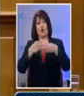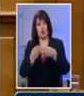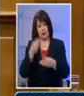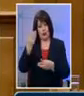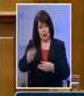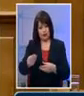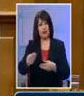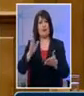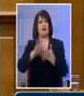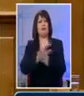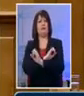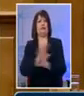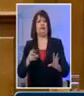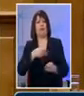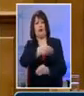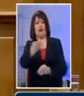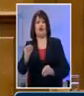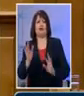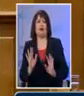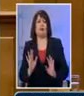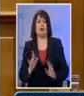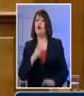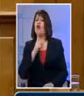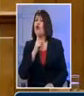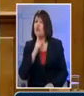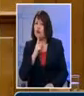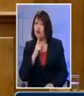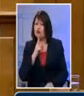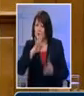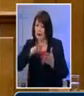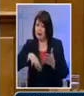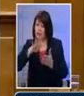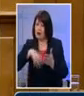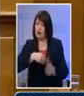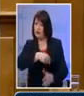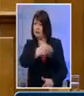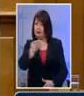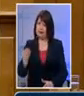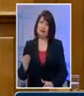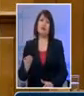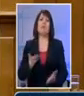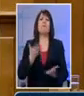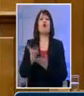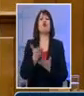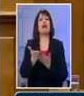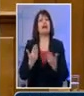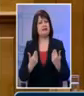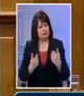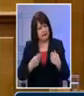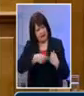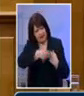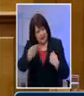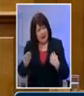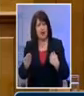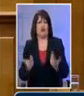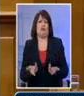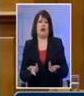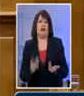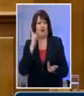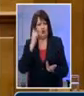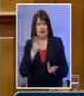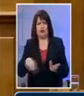στη δημοσιότητα. Όπως θα δίνεται στη δημοσιότητα και κάθε κείμενο των προτάσεών μας. Όπως θα γίνεται γνωστή